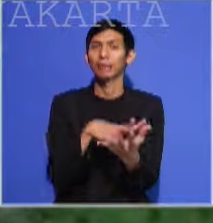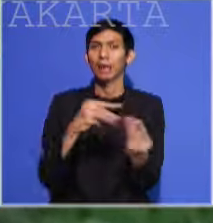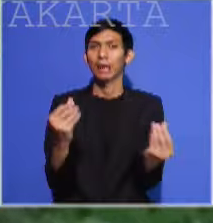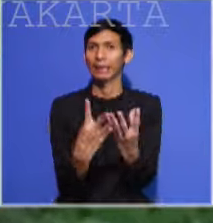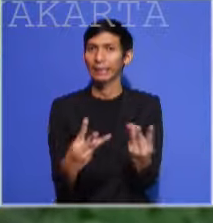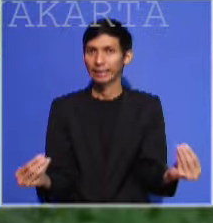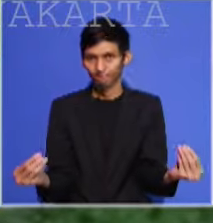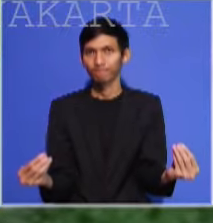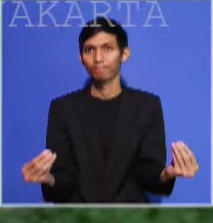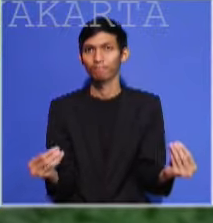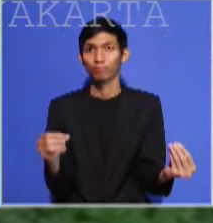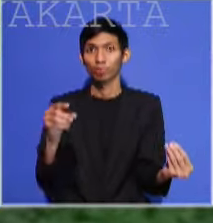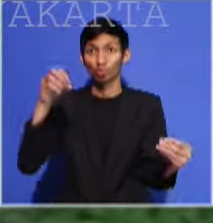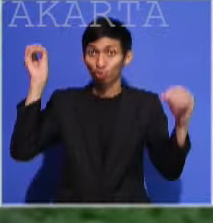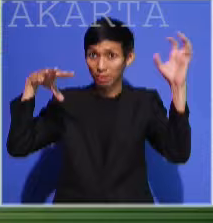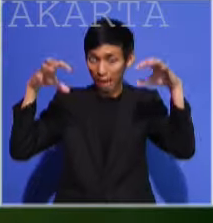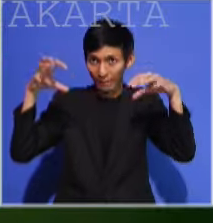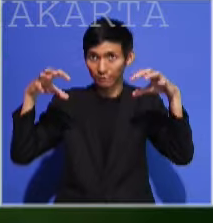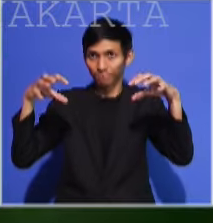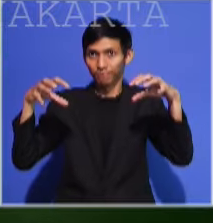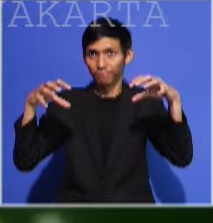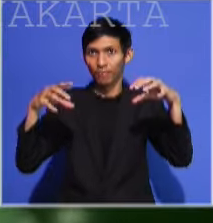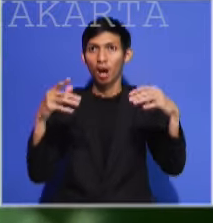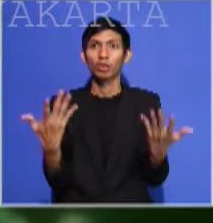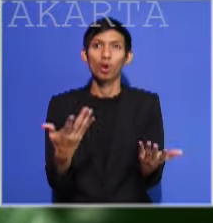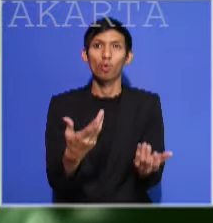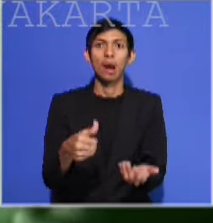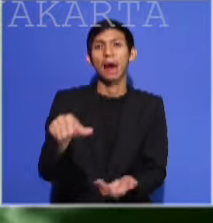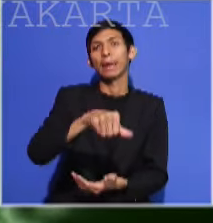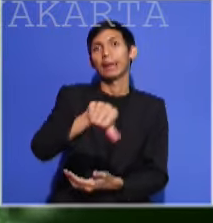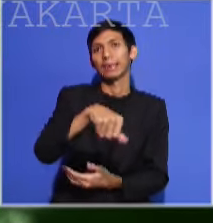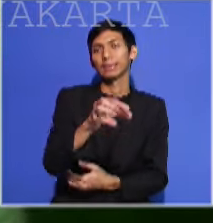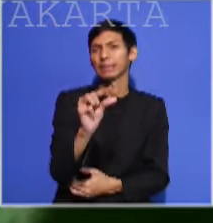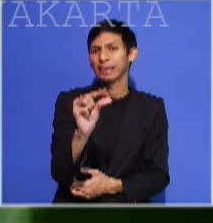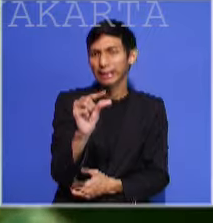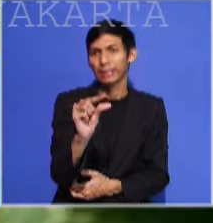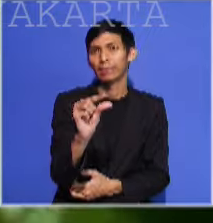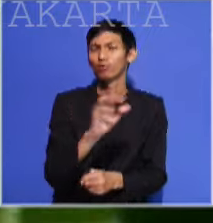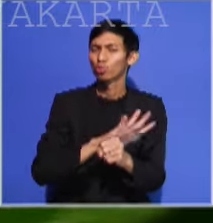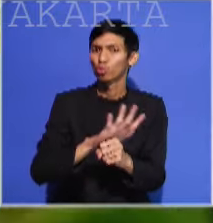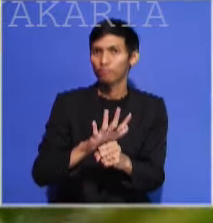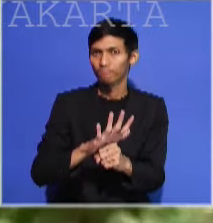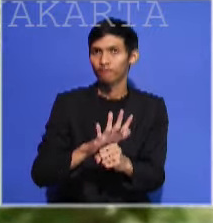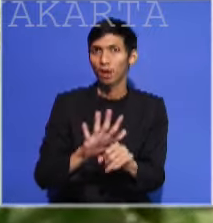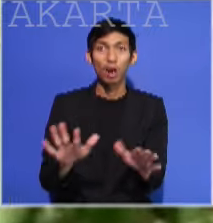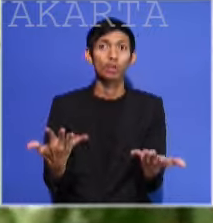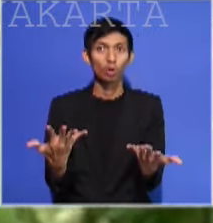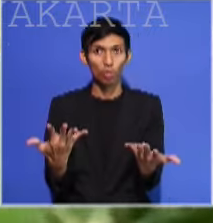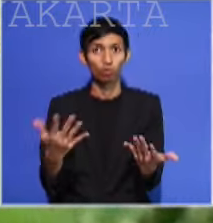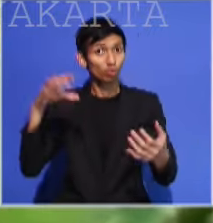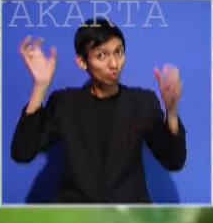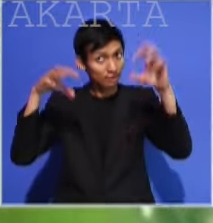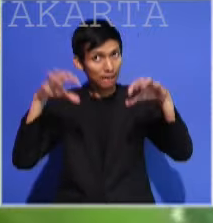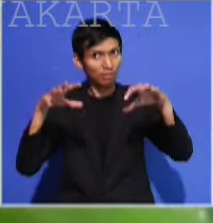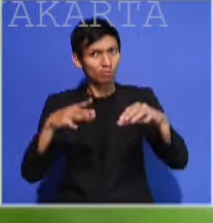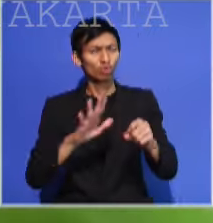Jawa, lajeng enggal-enggal nyiram tanamanipun mawi toya resik kanthi tujuan ngicali toya Jawa ingkang sipatipun asam